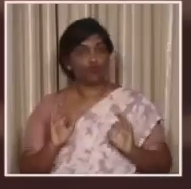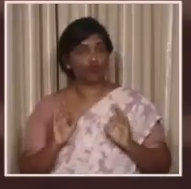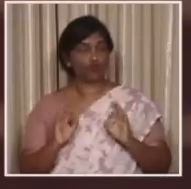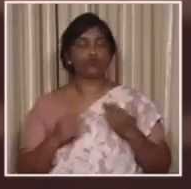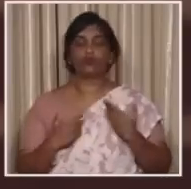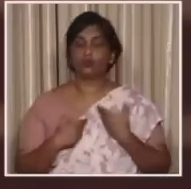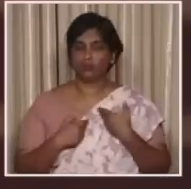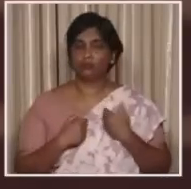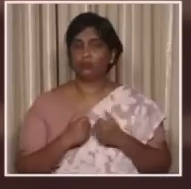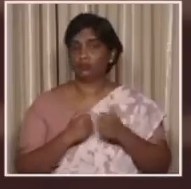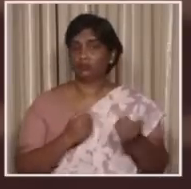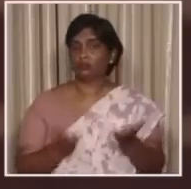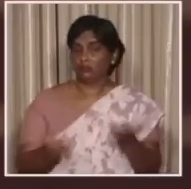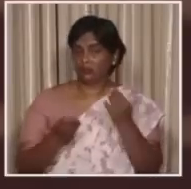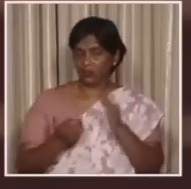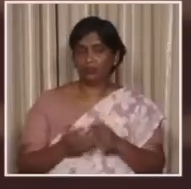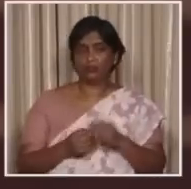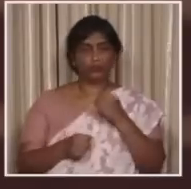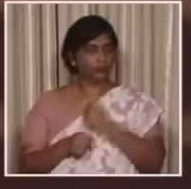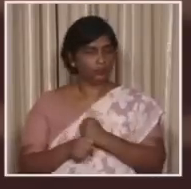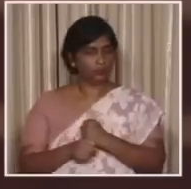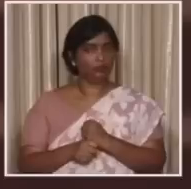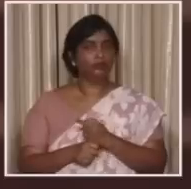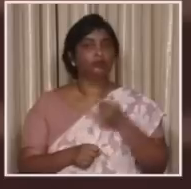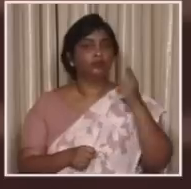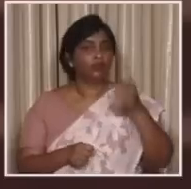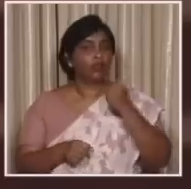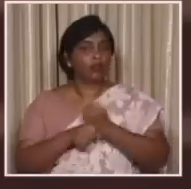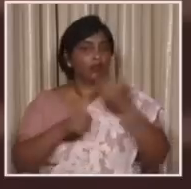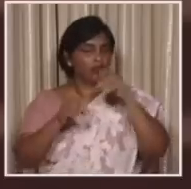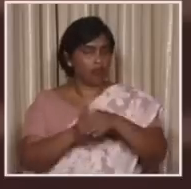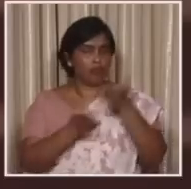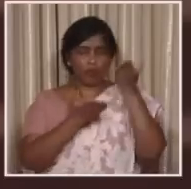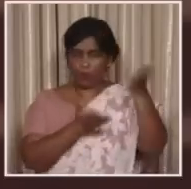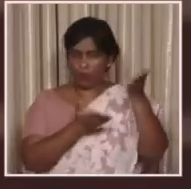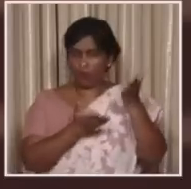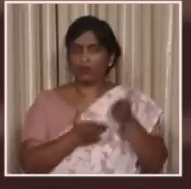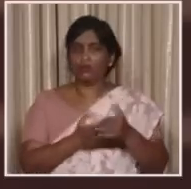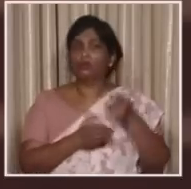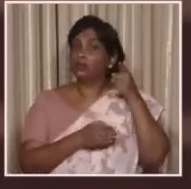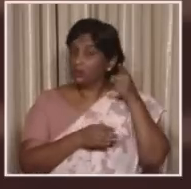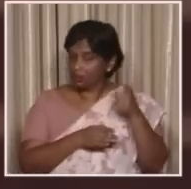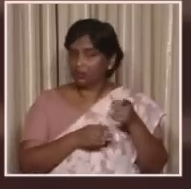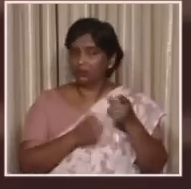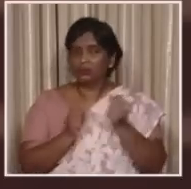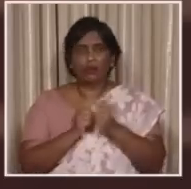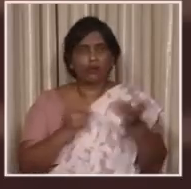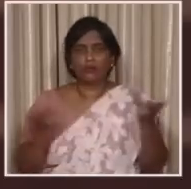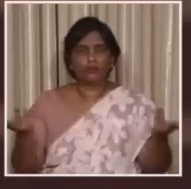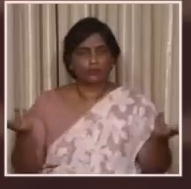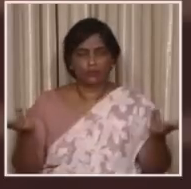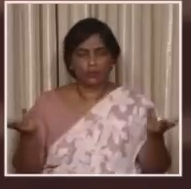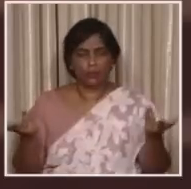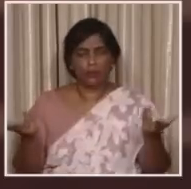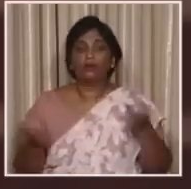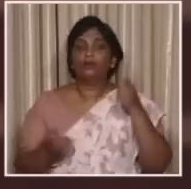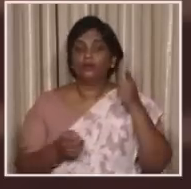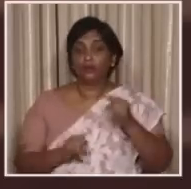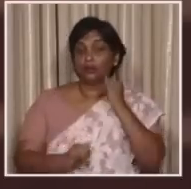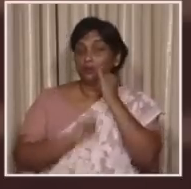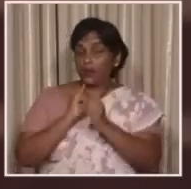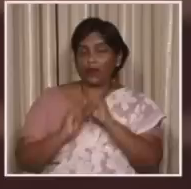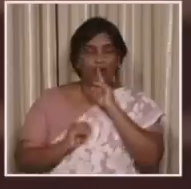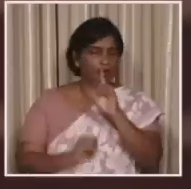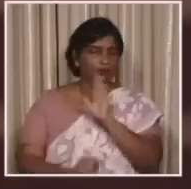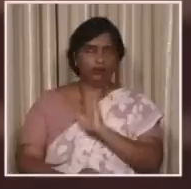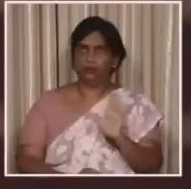මේක කරන්න ඉඩ දීලා තිබ්බලු ආණ්ඩුව. එතකොට ඒ ආණ්ඩුවේ තුමල්ලාගෙන. එතකොට ඔබතුමාලා මොකද කරේ? මේක චෝදනා